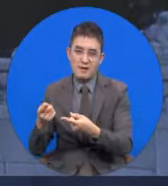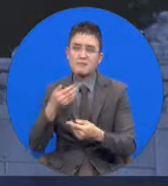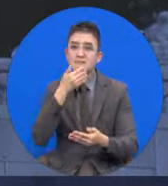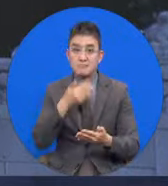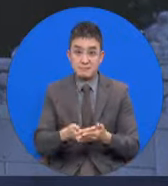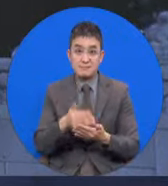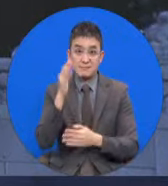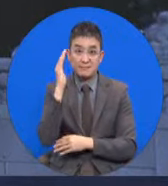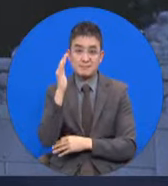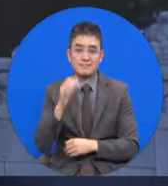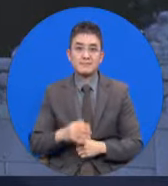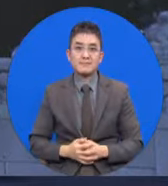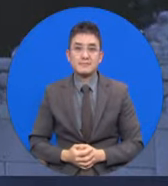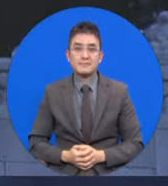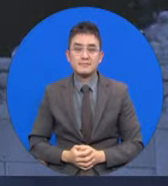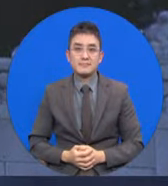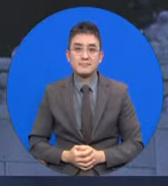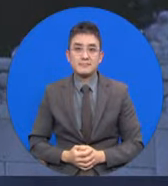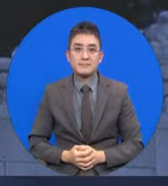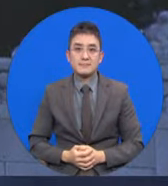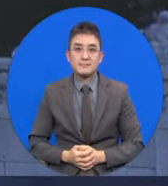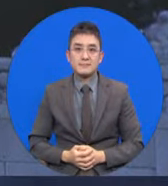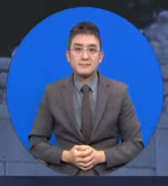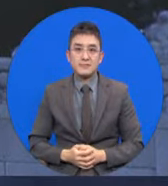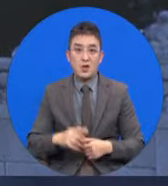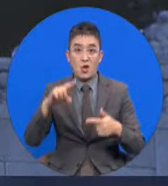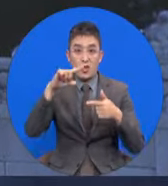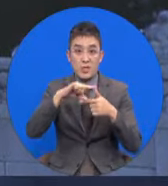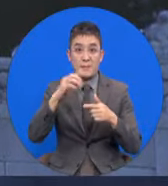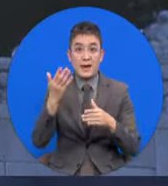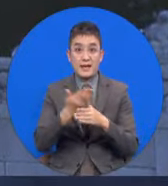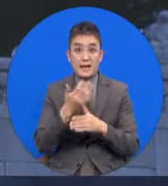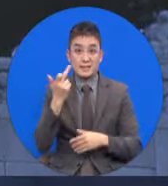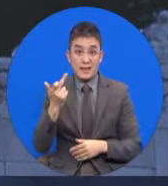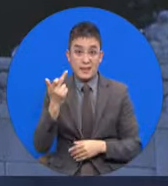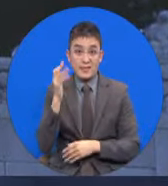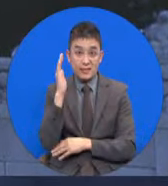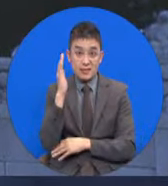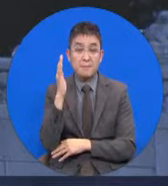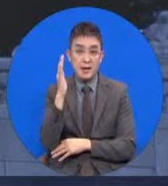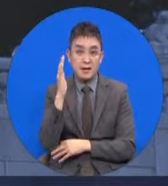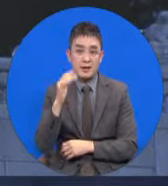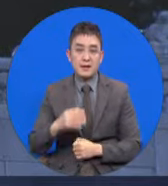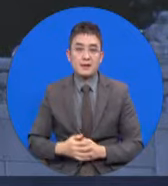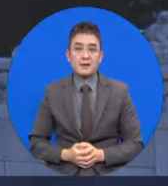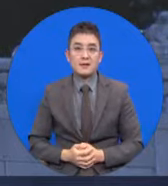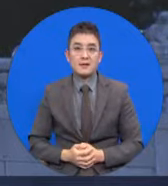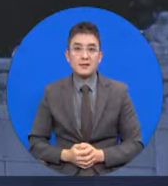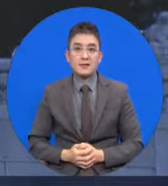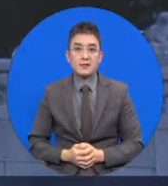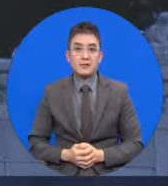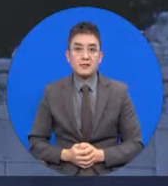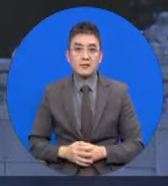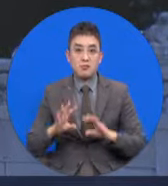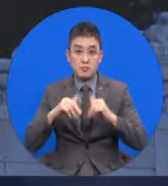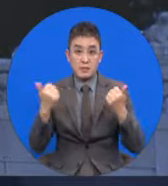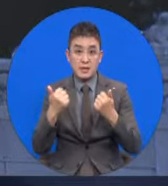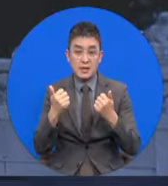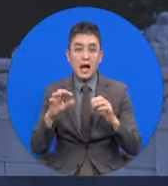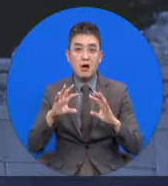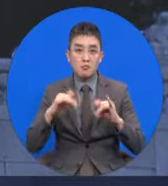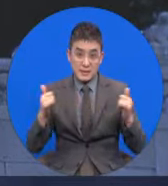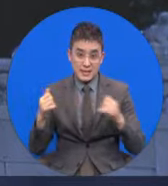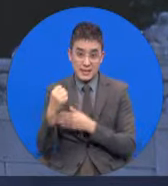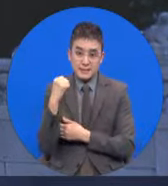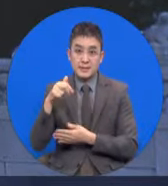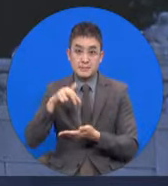있습니다. 앞서서 저희가 경남 양산을 얘기해봤지만 하나의 이제 이 국민의힘 입장에서는